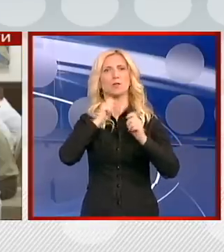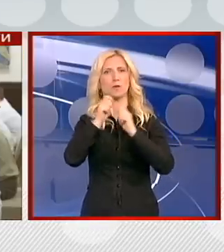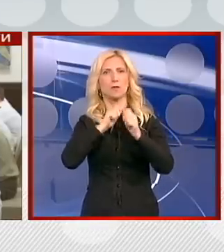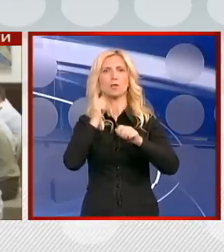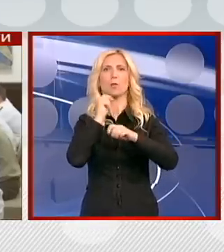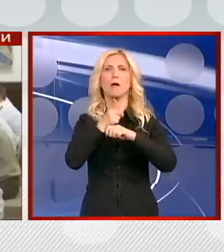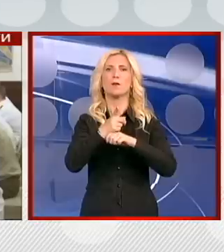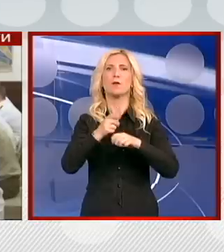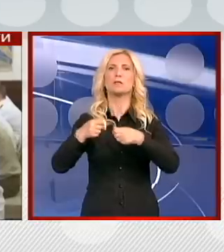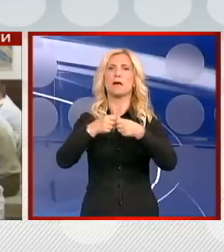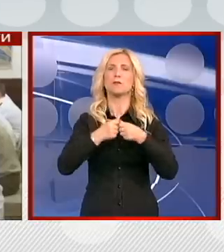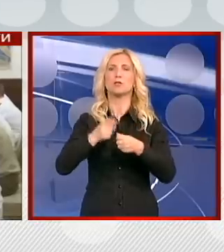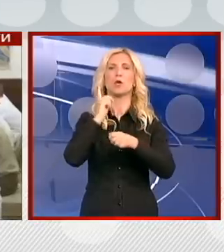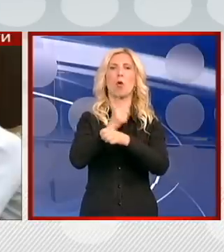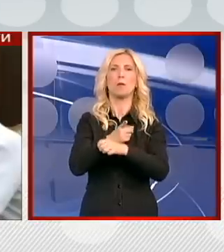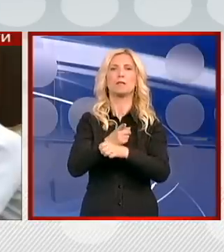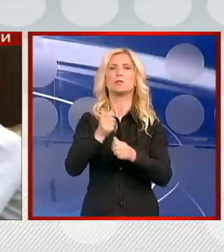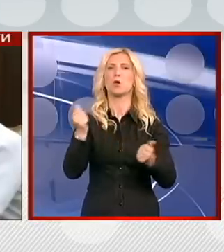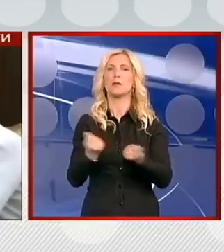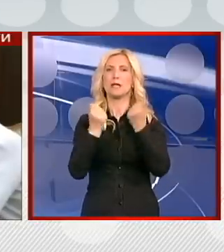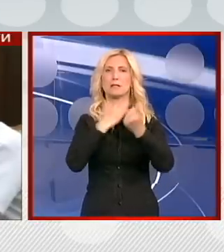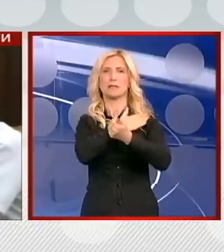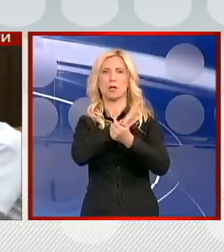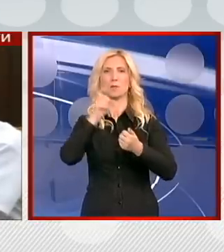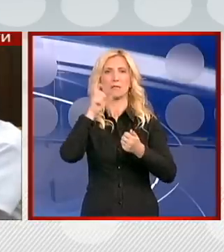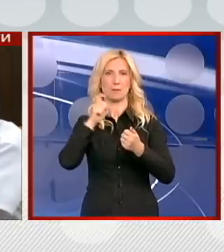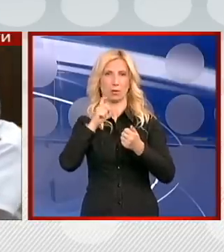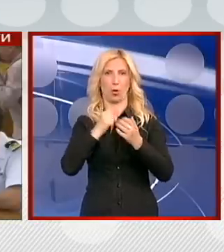s komandantom savezničke komande za operacije generalom